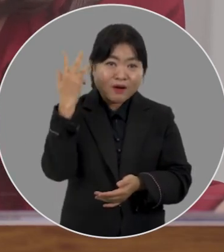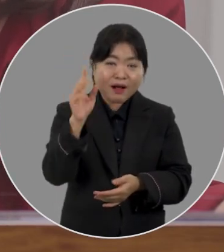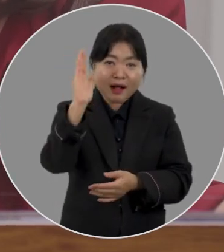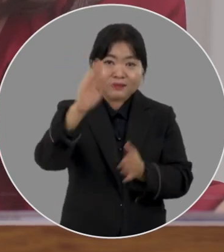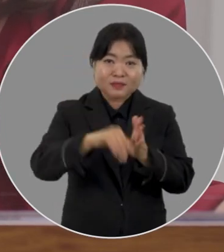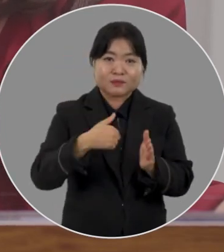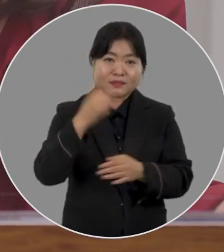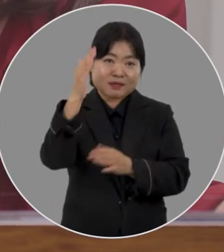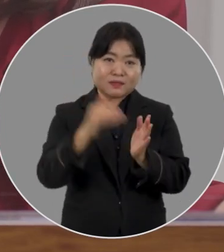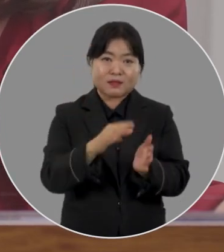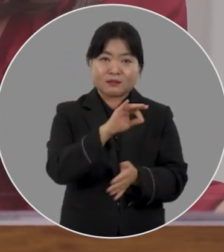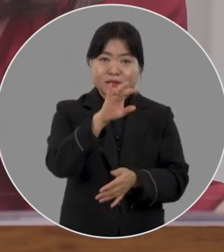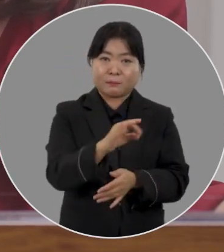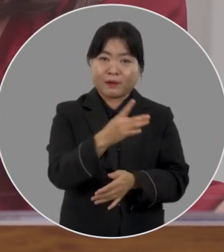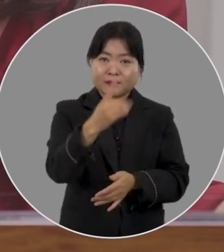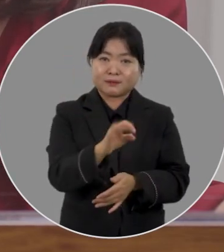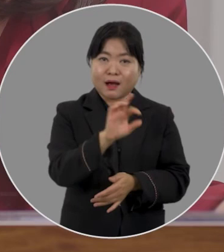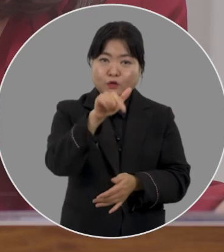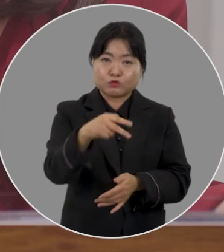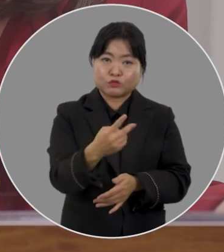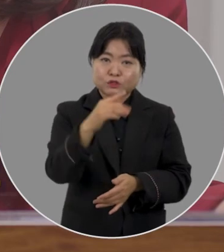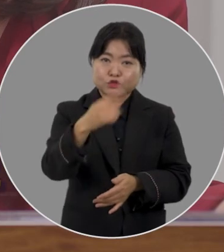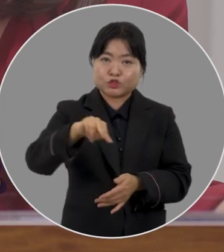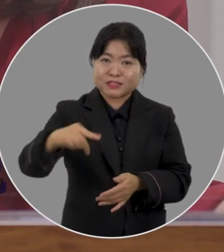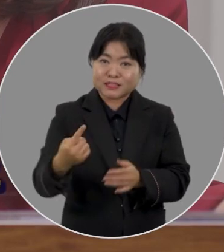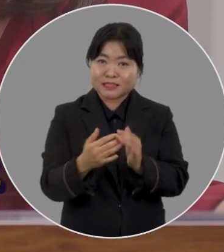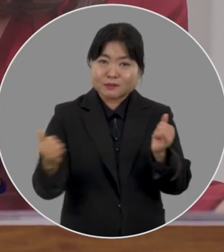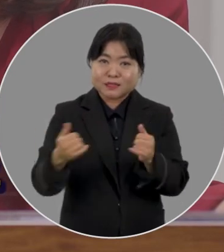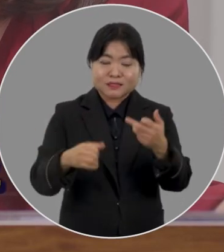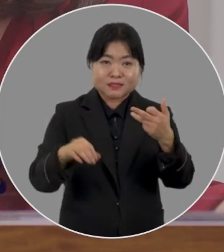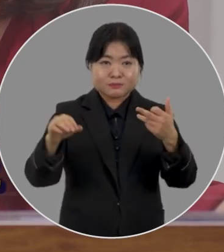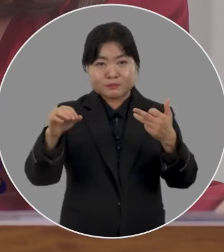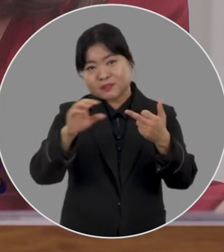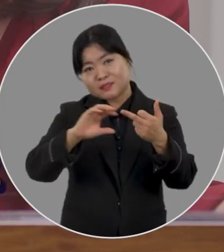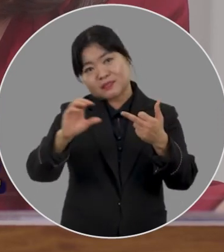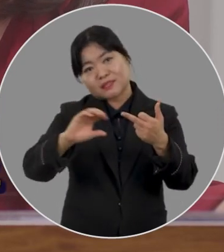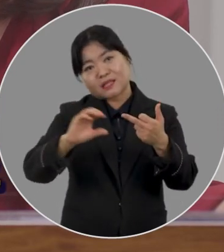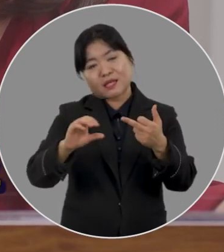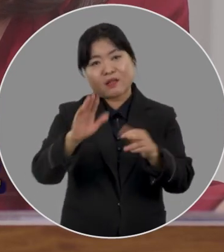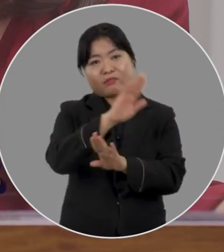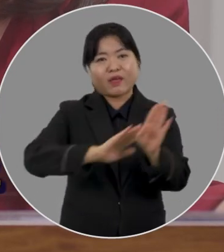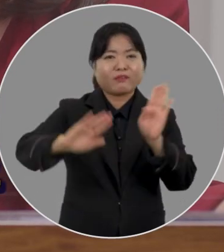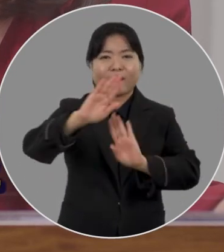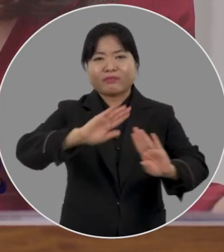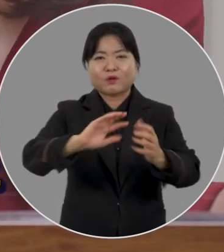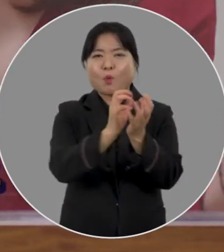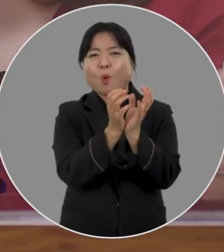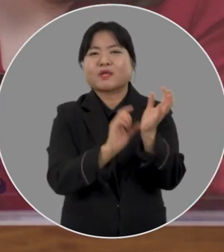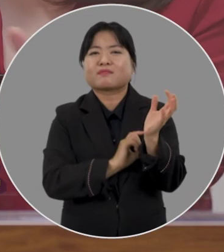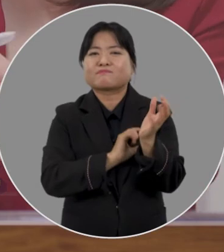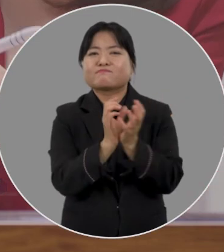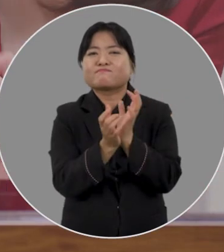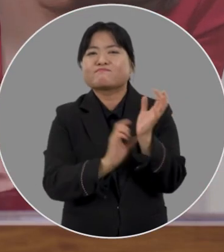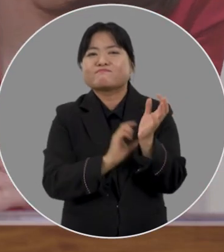셈페르 아우구스투스가 굉장히 생소하지만 이게 17세기 네덜란드 그 소위 튤립 광풍을 일으켰던 품종이 셈페르